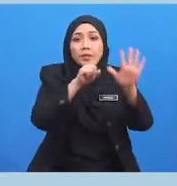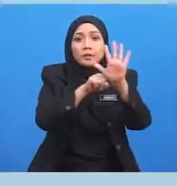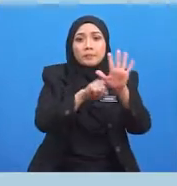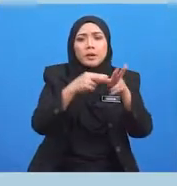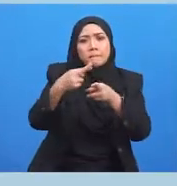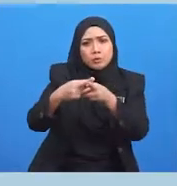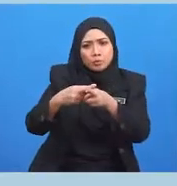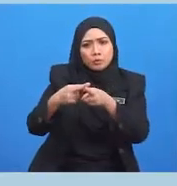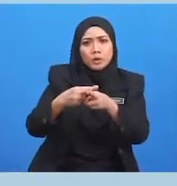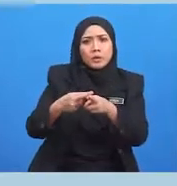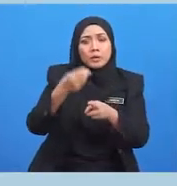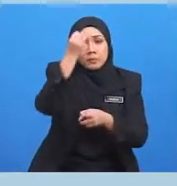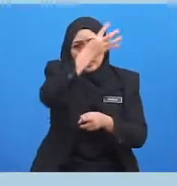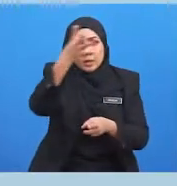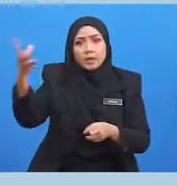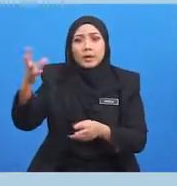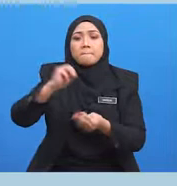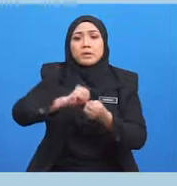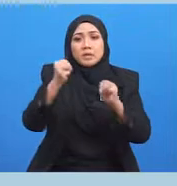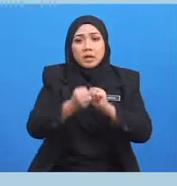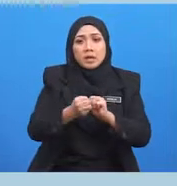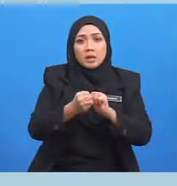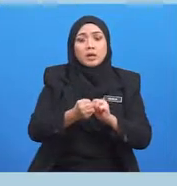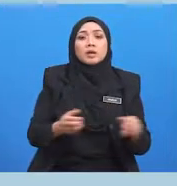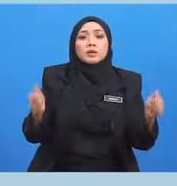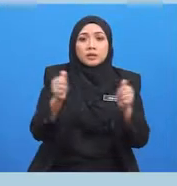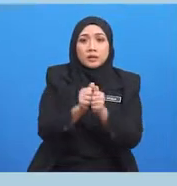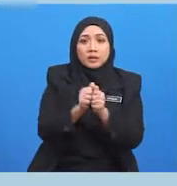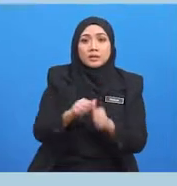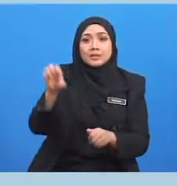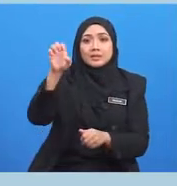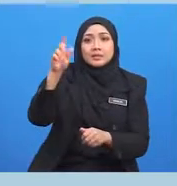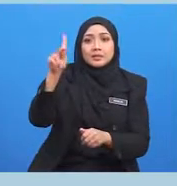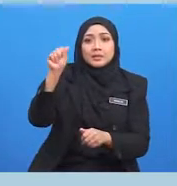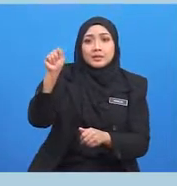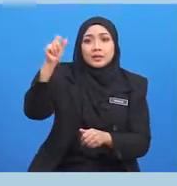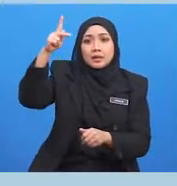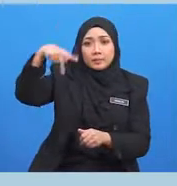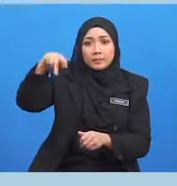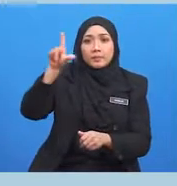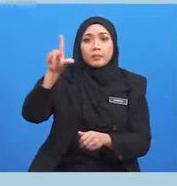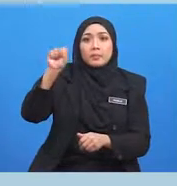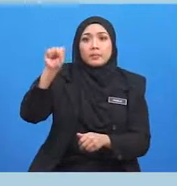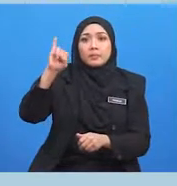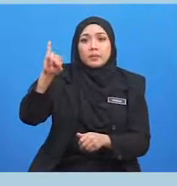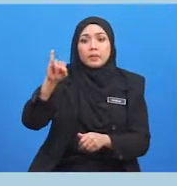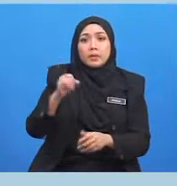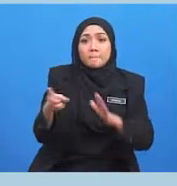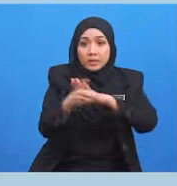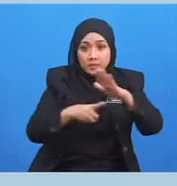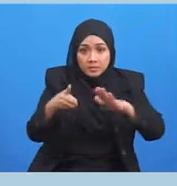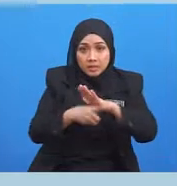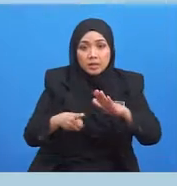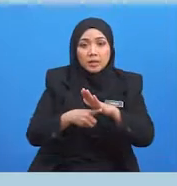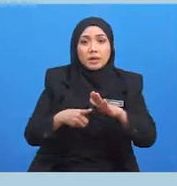merumuskan penyataan masalah secara eksplisit berdasarkan dapatan analisis